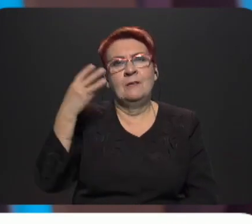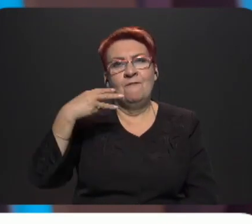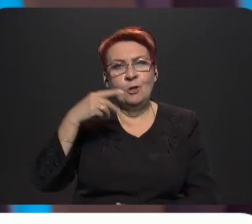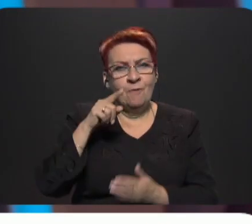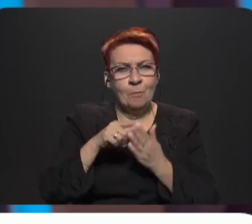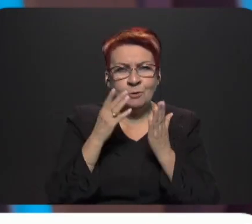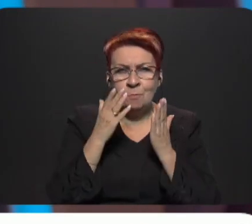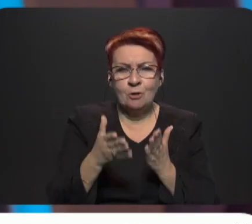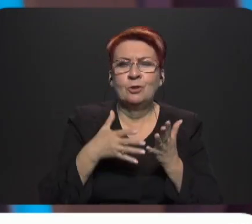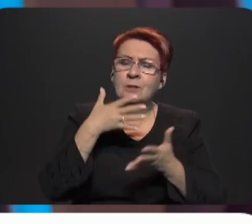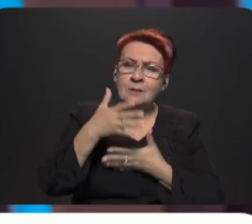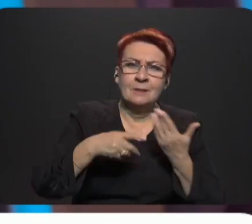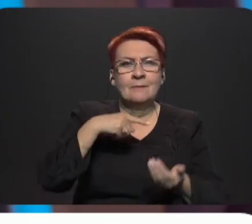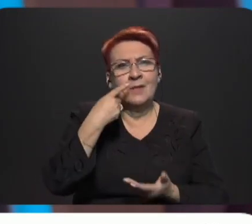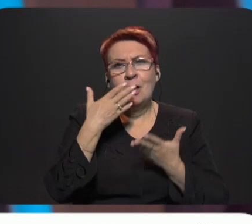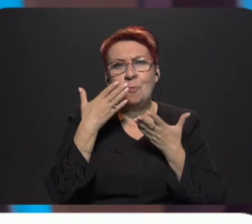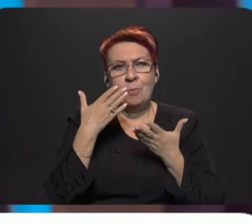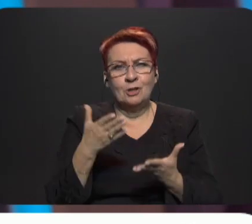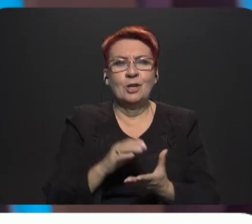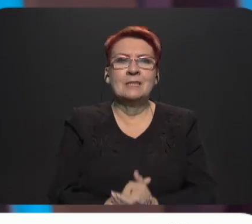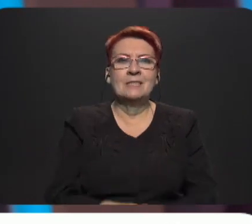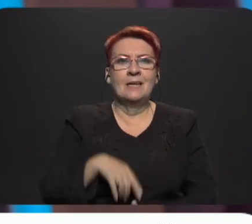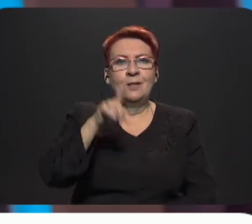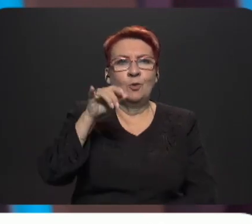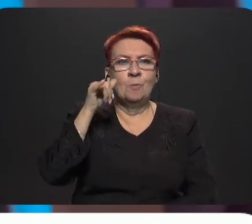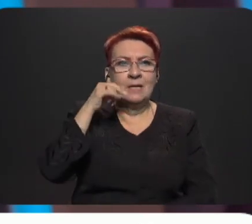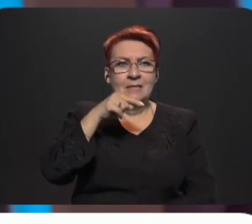нам видео-вопрос, например, на номер WhatsApp